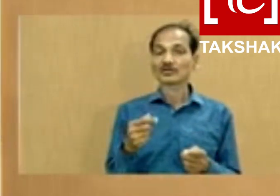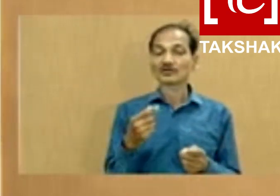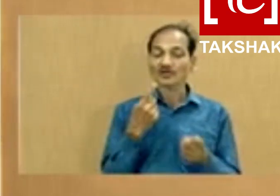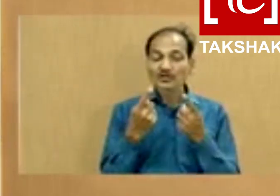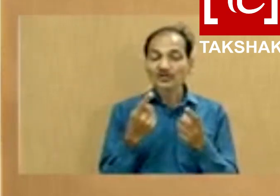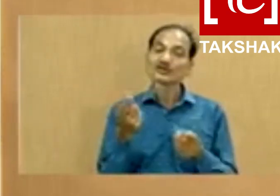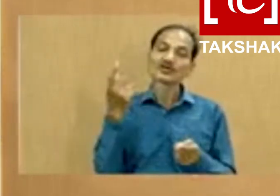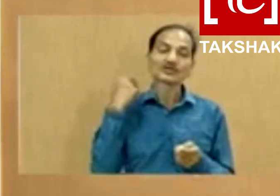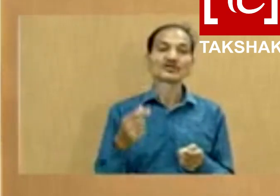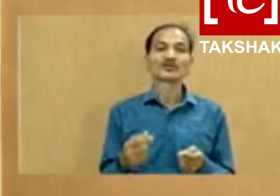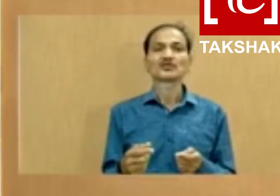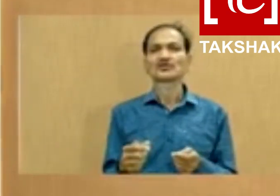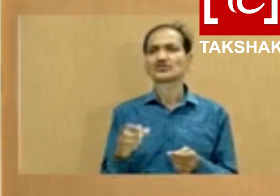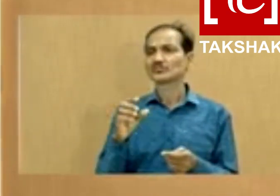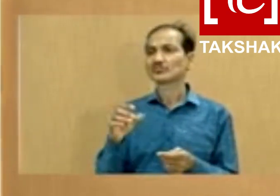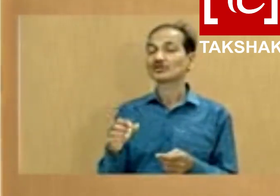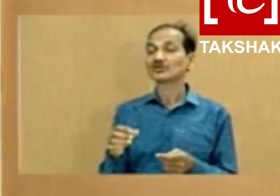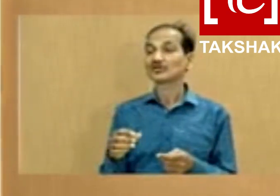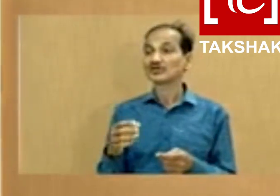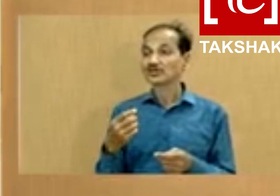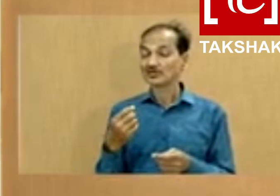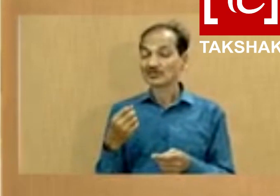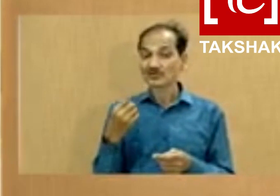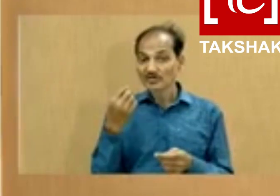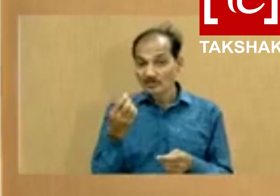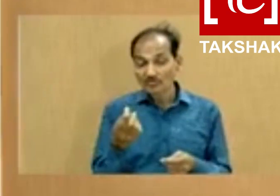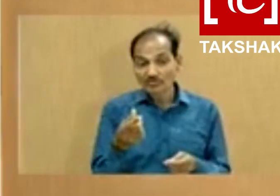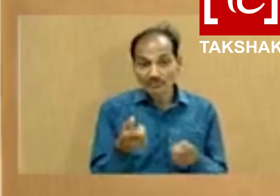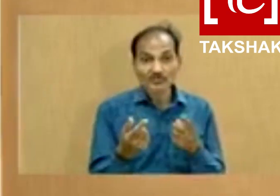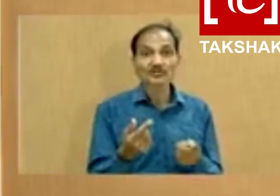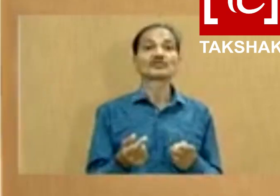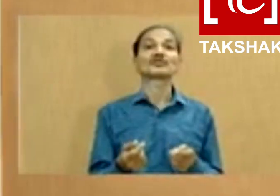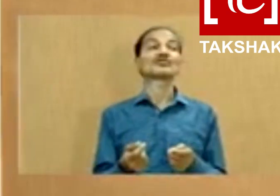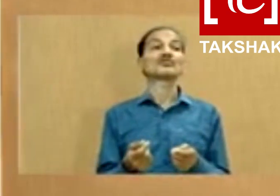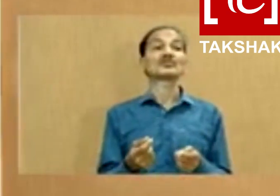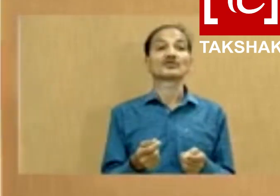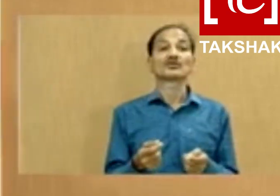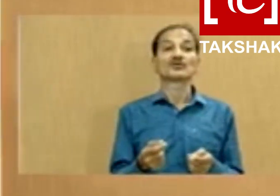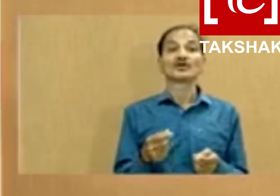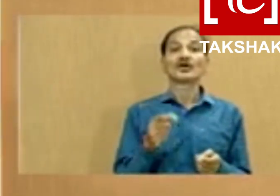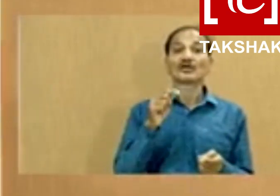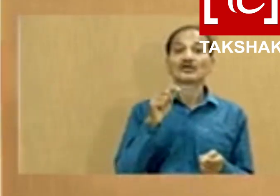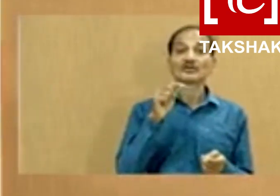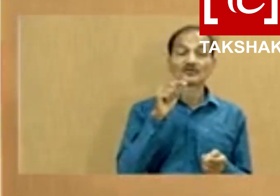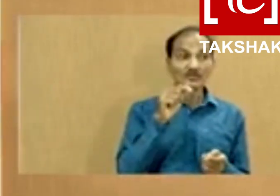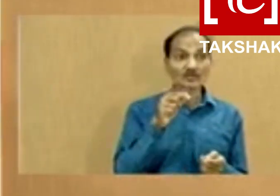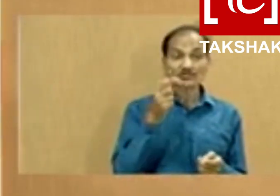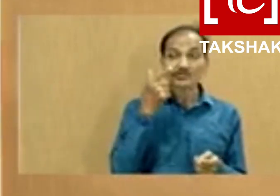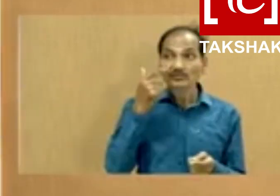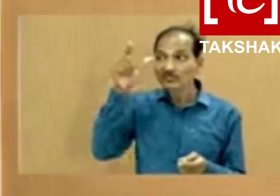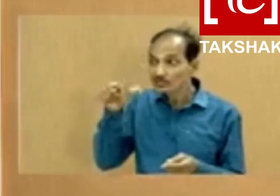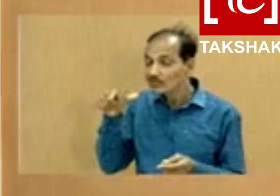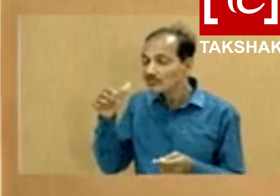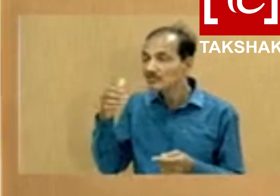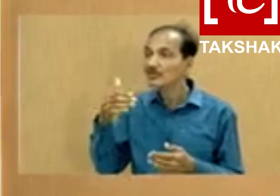ଲାଞ୍ଛନା ବିଷୟରେ, ଯେଉଁଥିପାଇଁ ସଂକ୍ରମିତ ବ୍ୟକ୍ତି ଆଗକୁ ଆସିବେ ନାହିଁ ଏବଂ ସେହି ବ୍ୟକ୍ତିମାନେ ଆଗକୁ